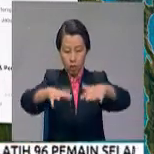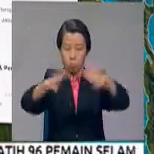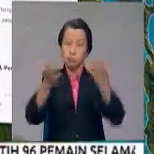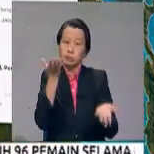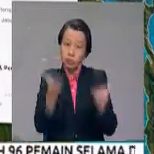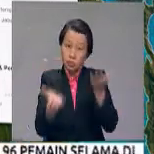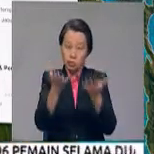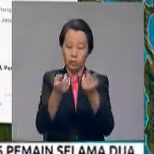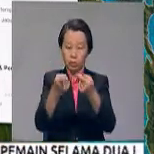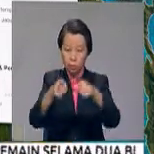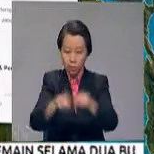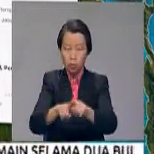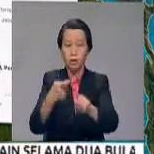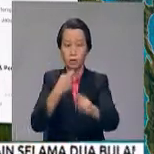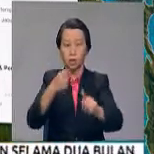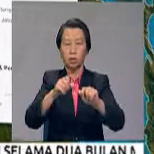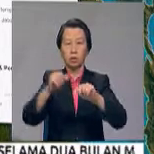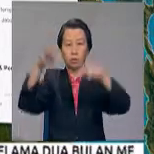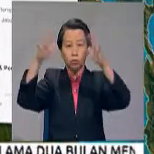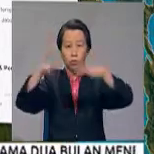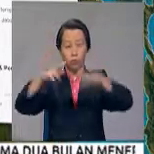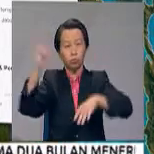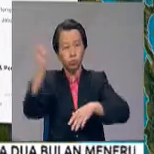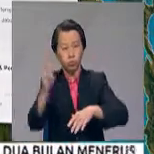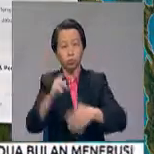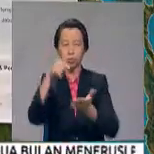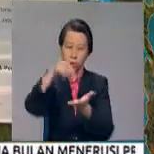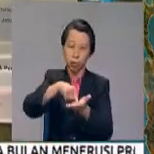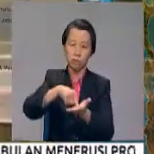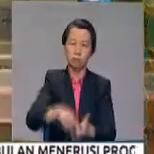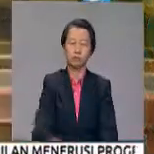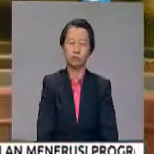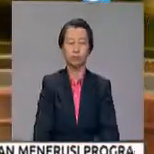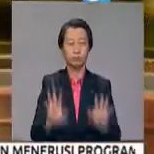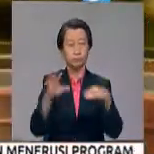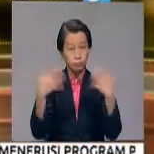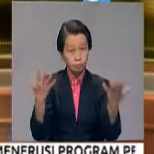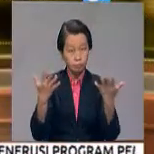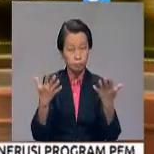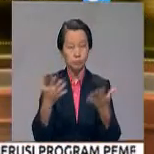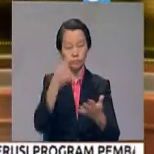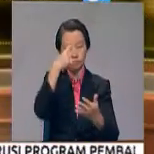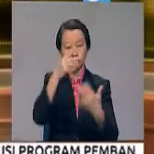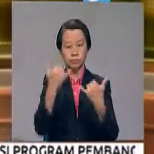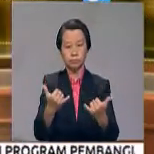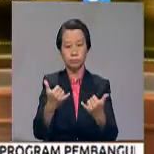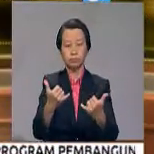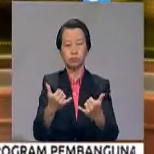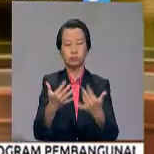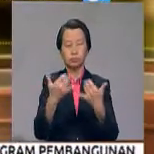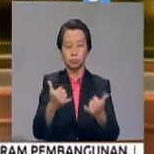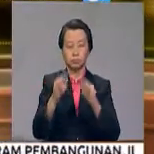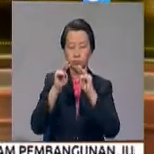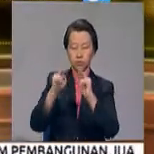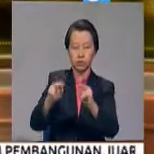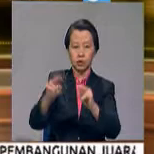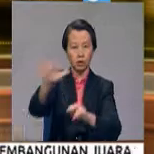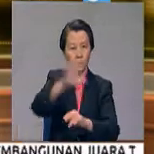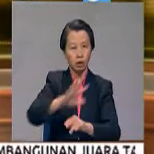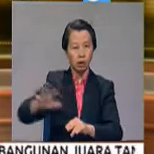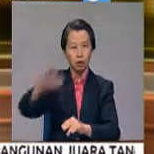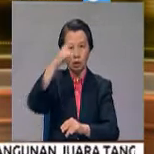mungkin berlaku kesan daripada aktiviti ribut petir ini. Sekian dahulu info cuaca buat kali ini. Sebelum berpisah, kita saksikan